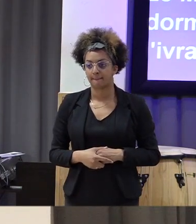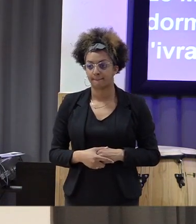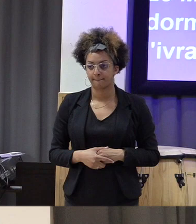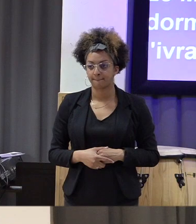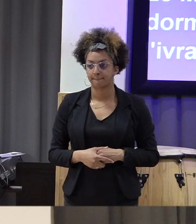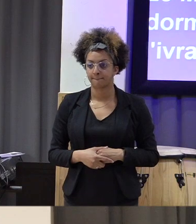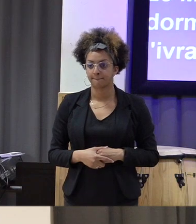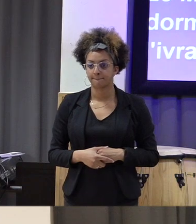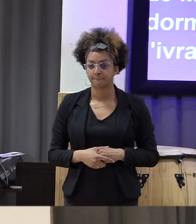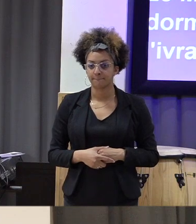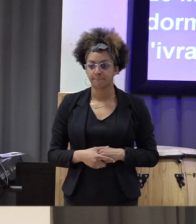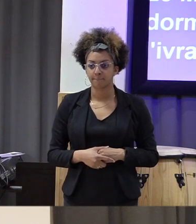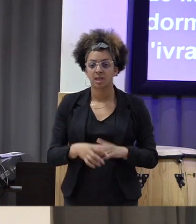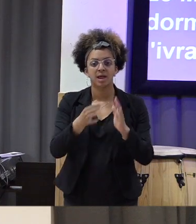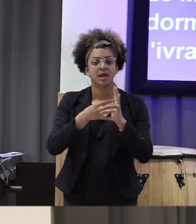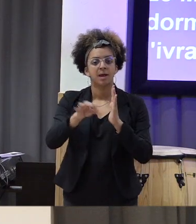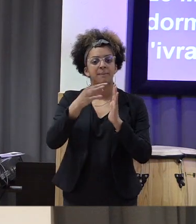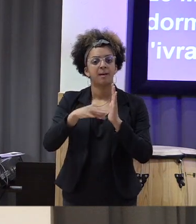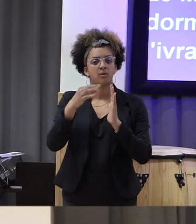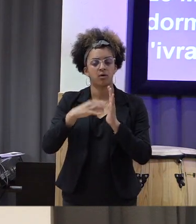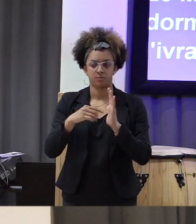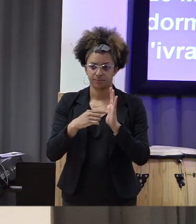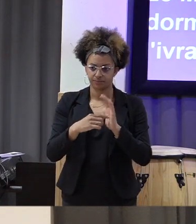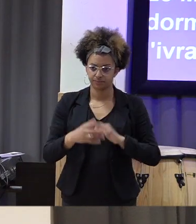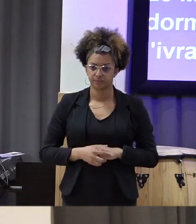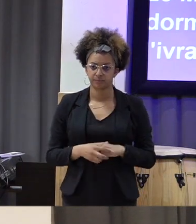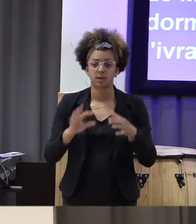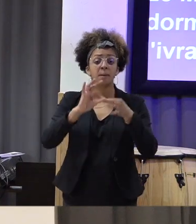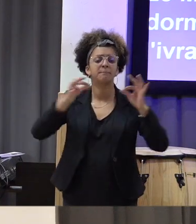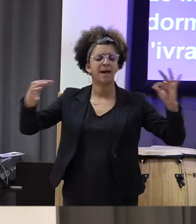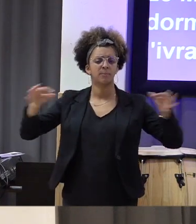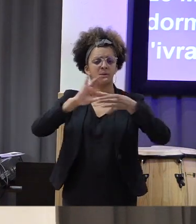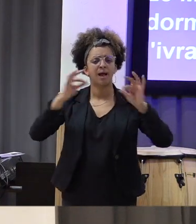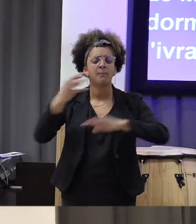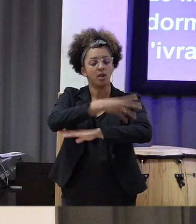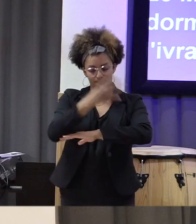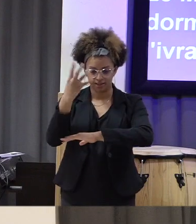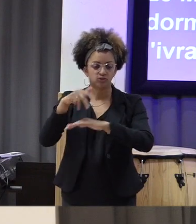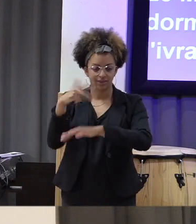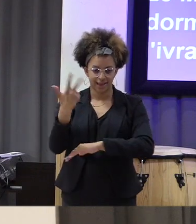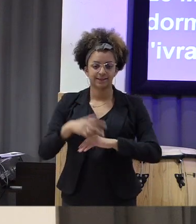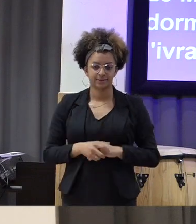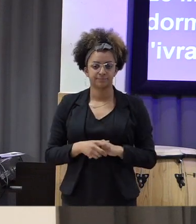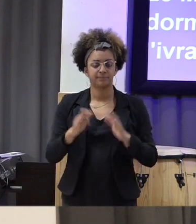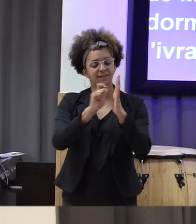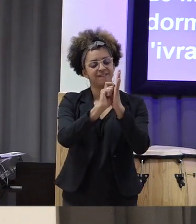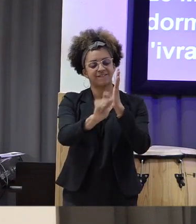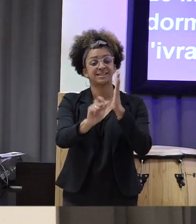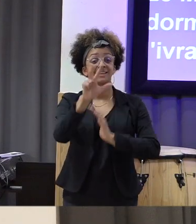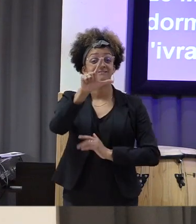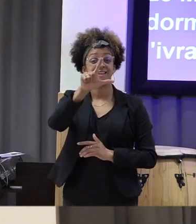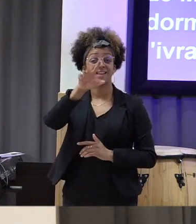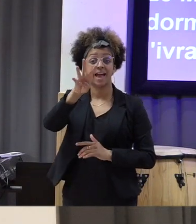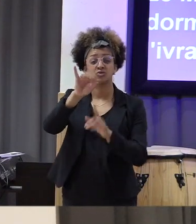6 paraboles nous en parlent en Matthieu 13, versets 24